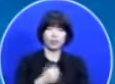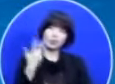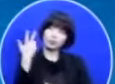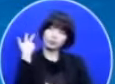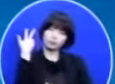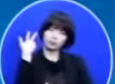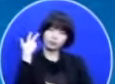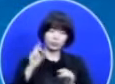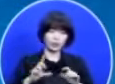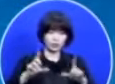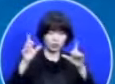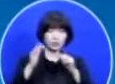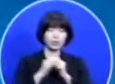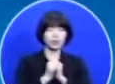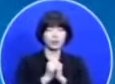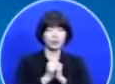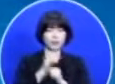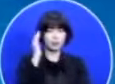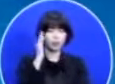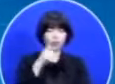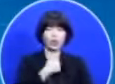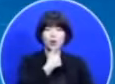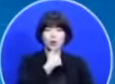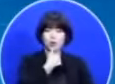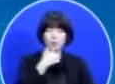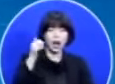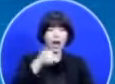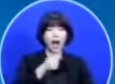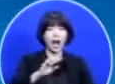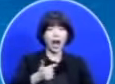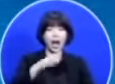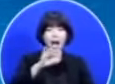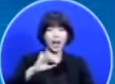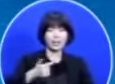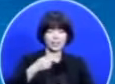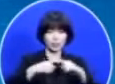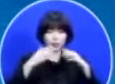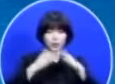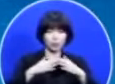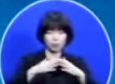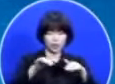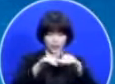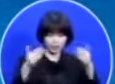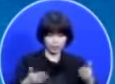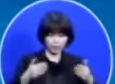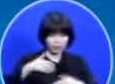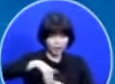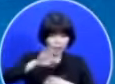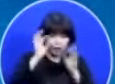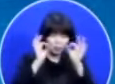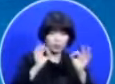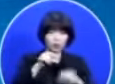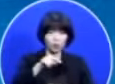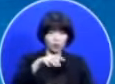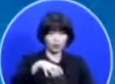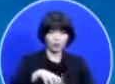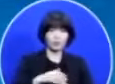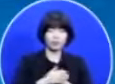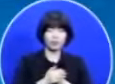설계했던 로마한인교회 에 거기 강단에 올라가 보니까 거긴 아예